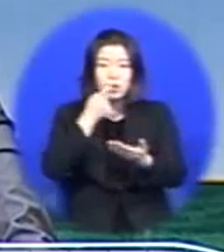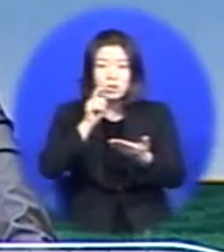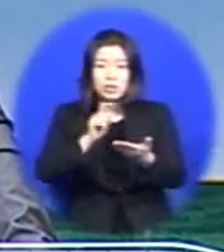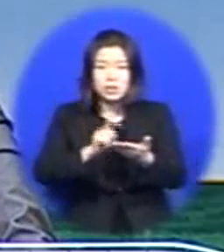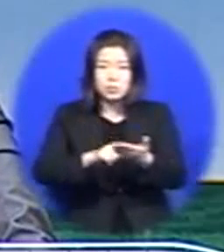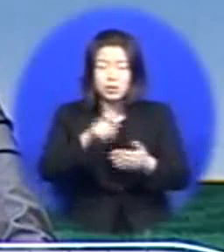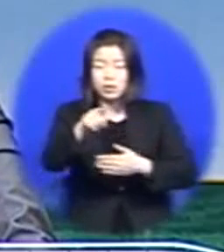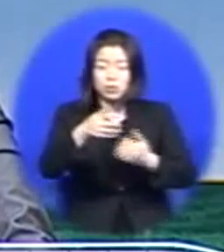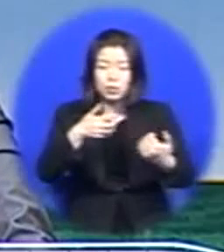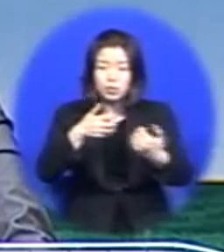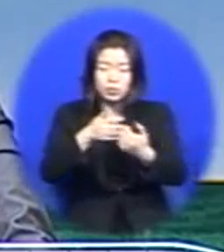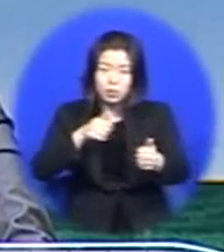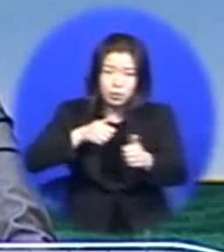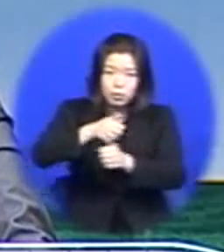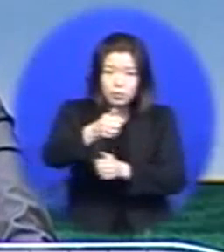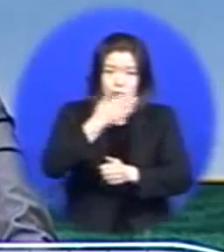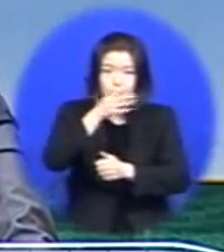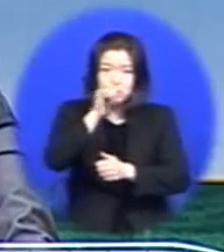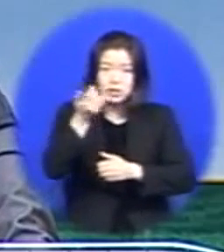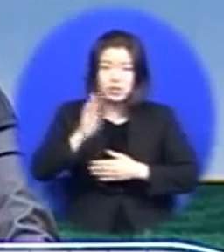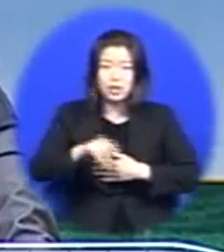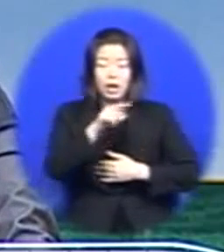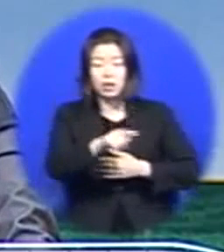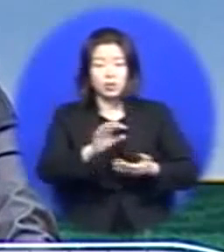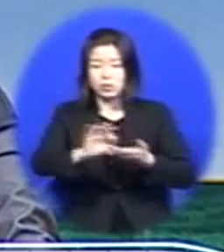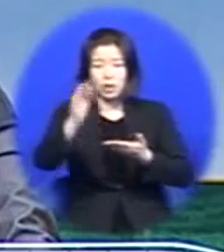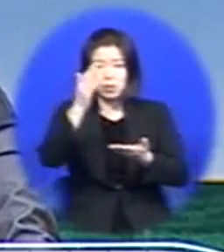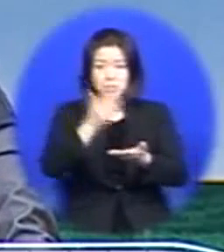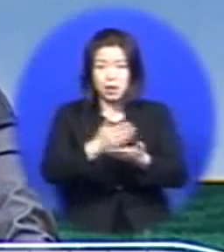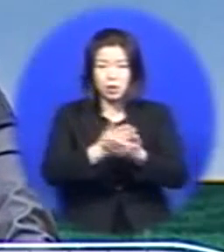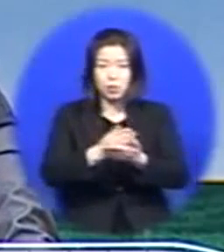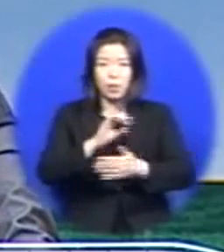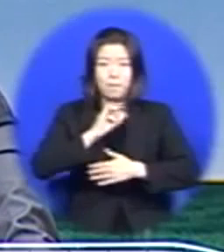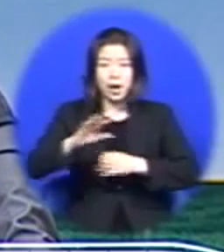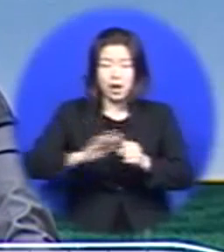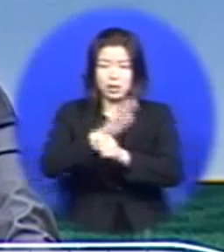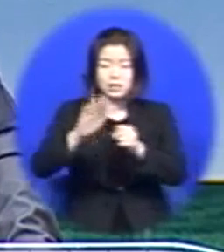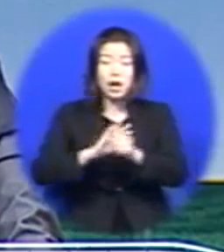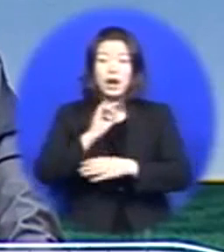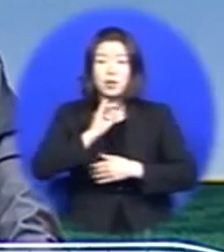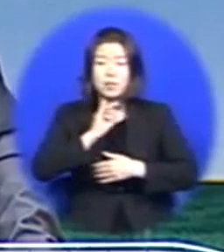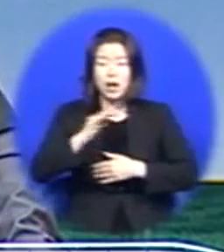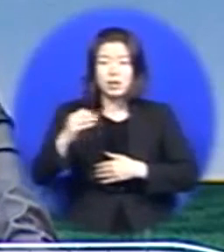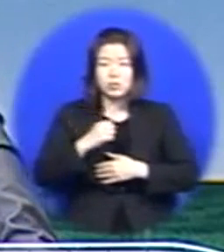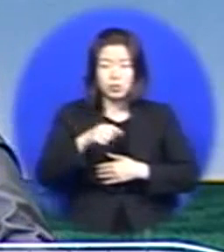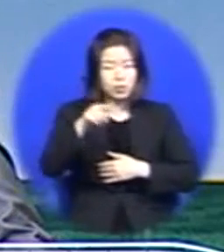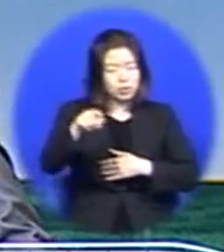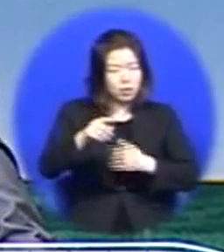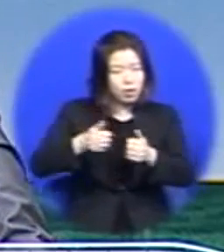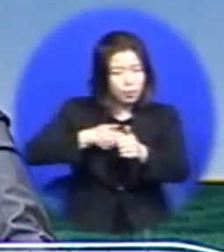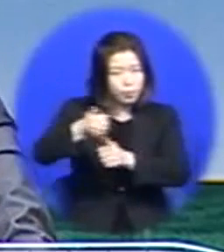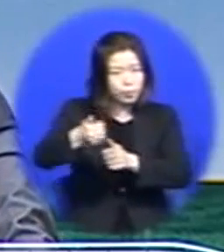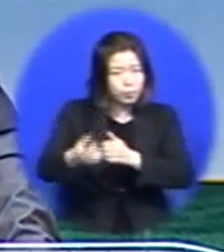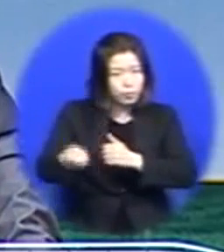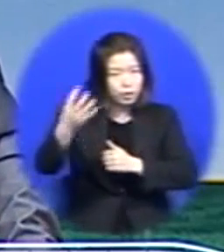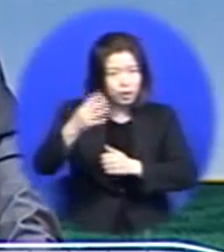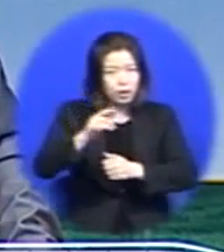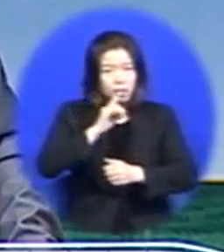적을 물리칠 수 있건만 이를 사용하지 말고 단지 사랑으로 적을 승복시키라